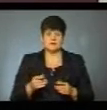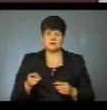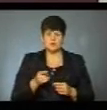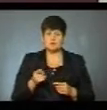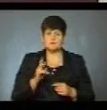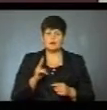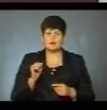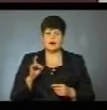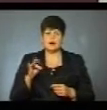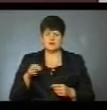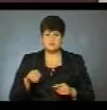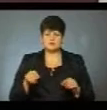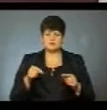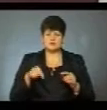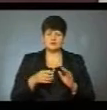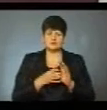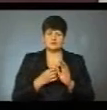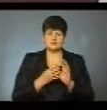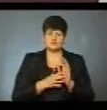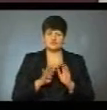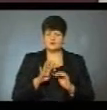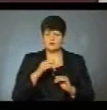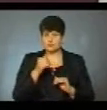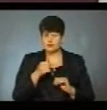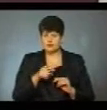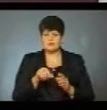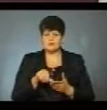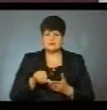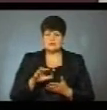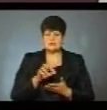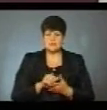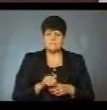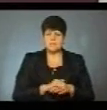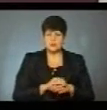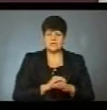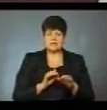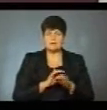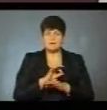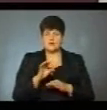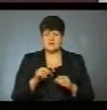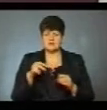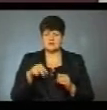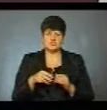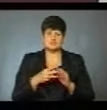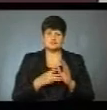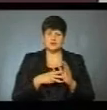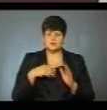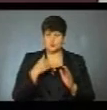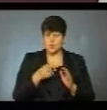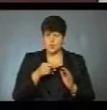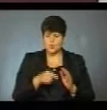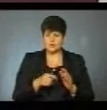Тернопільський «Карітас» створили у 1994 році. Його представники займаються благодійними проєктами. Із 2018